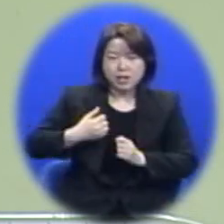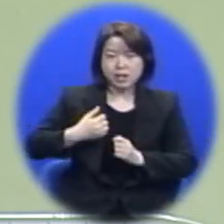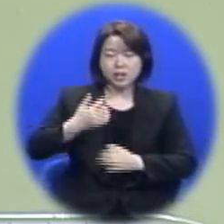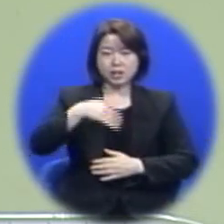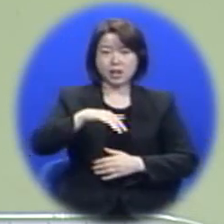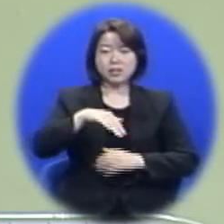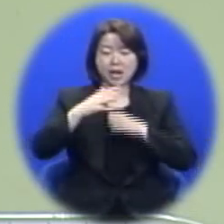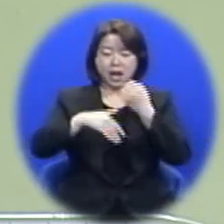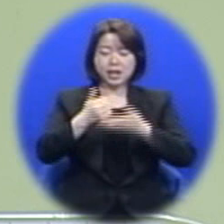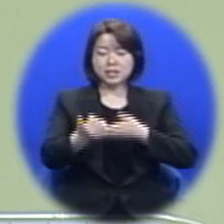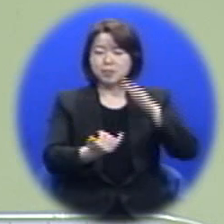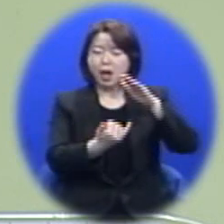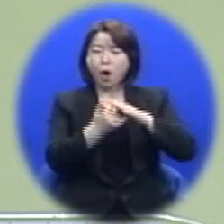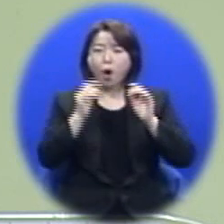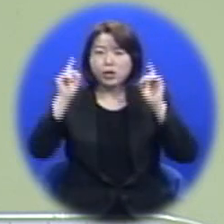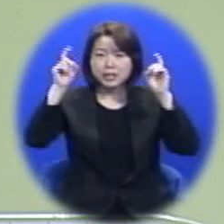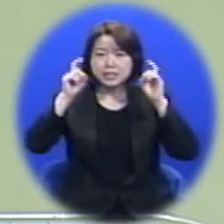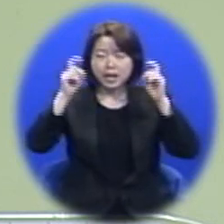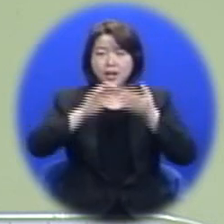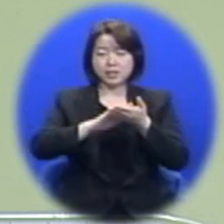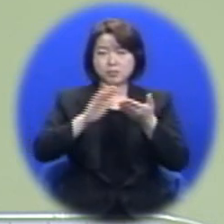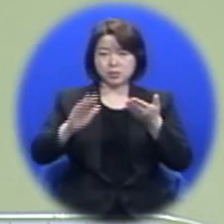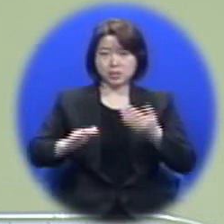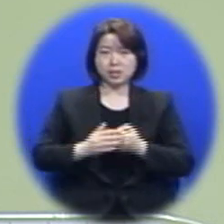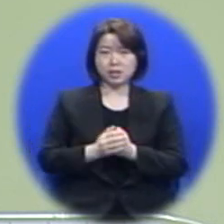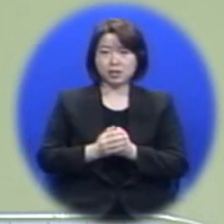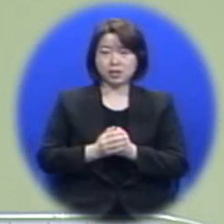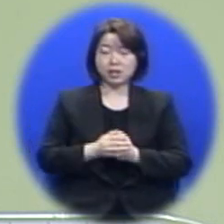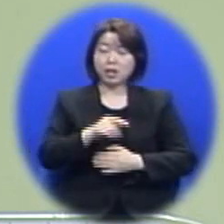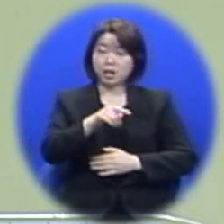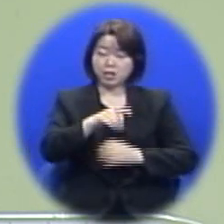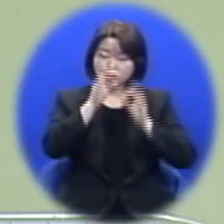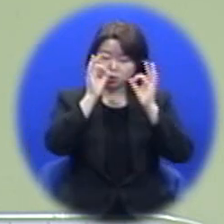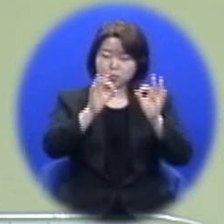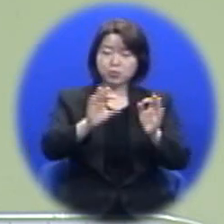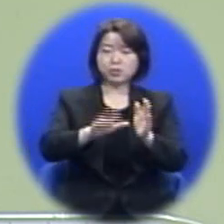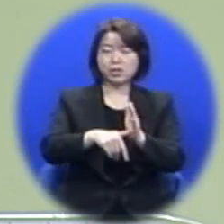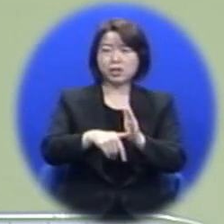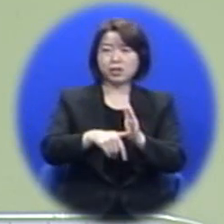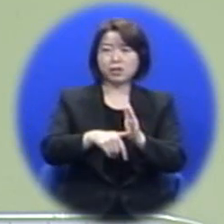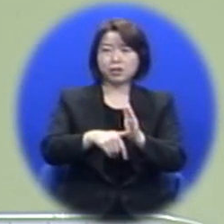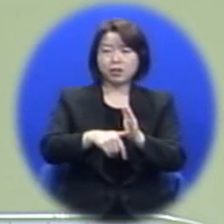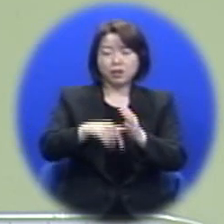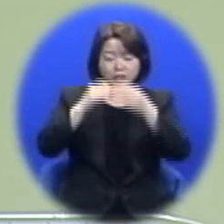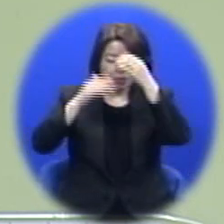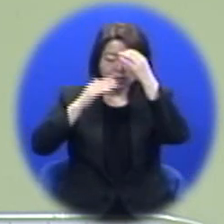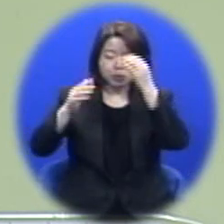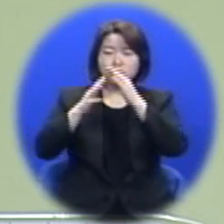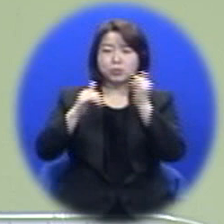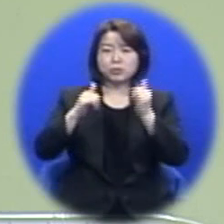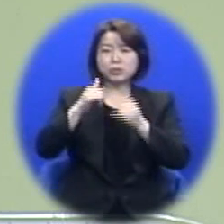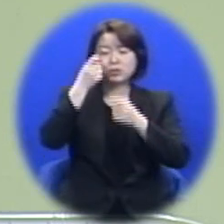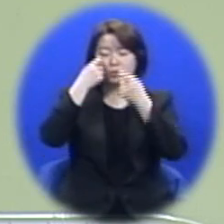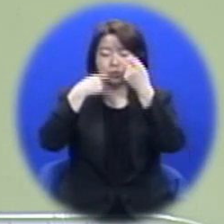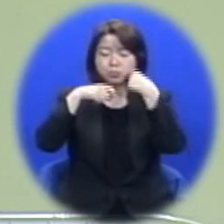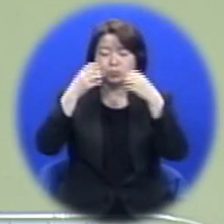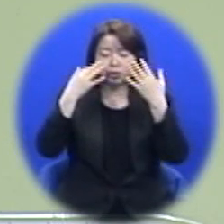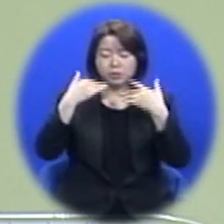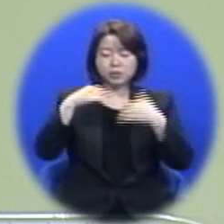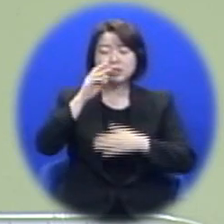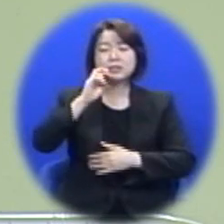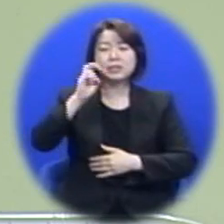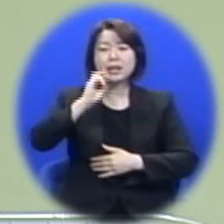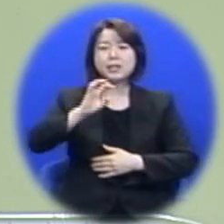알고난 성도는 십자가를 바라보면 눈물이 납니다 찬양 만 해도 눈물이